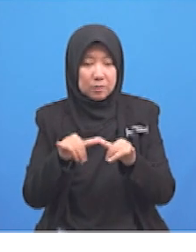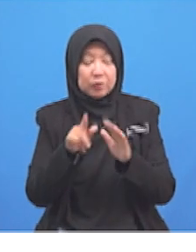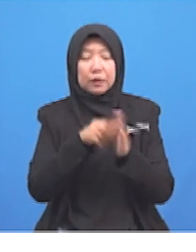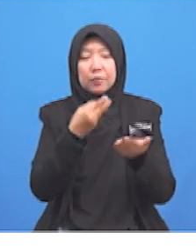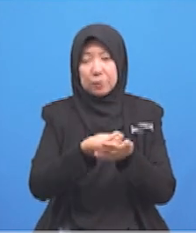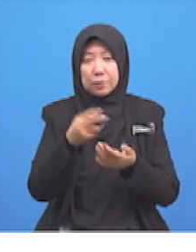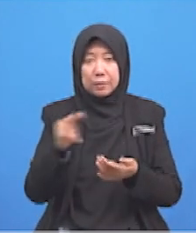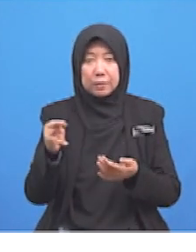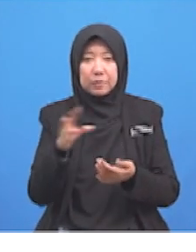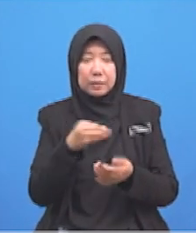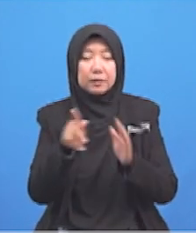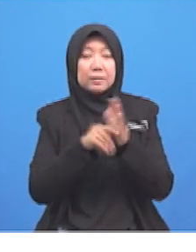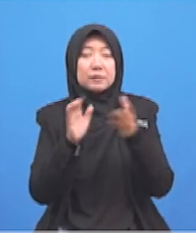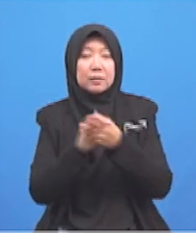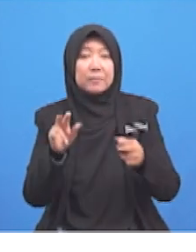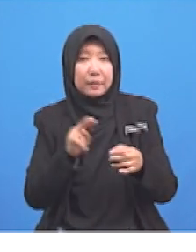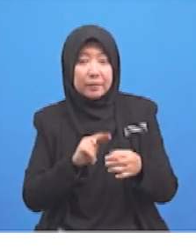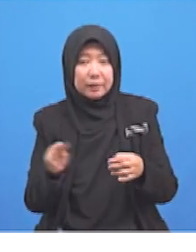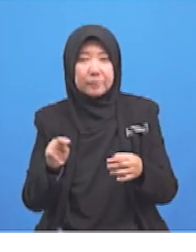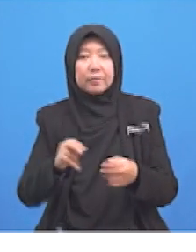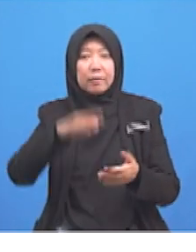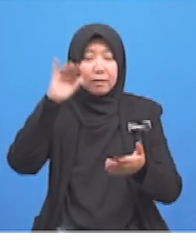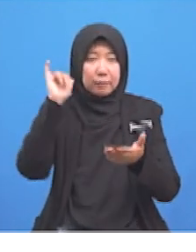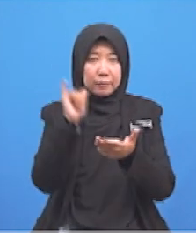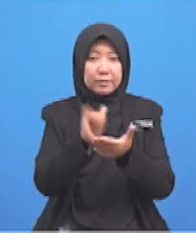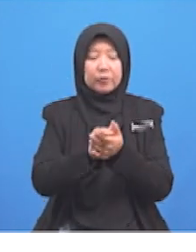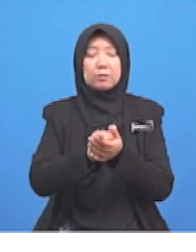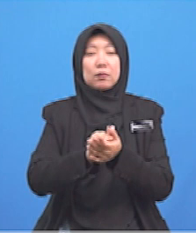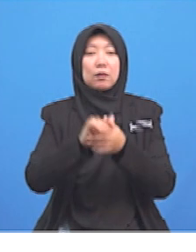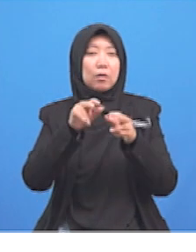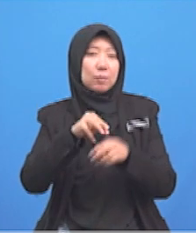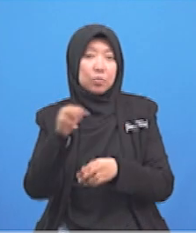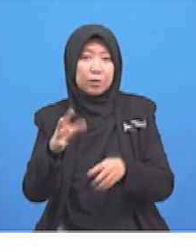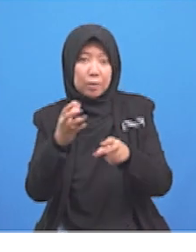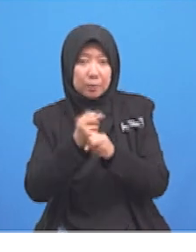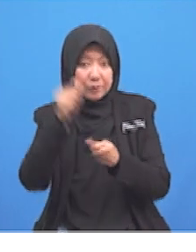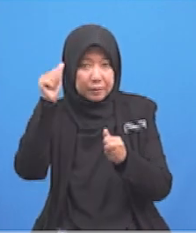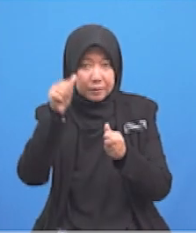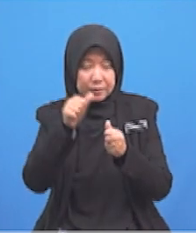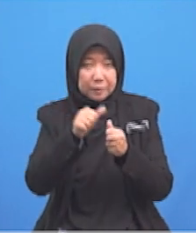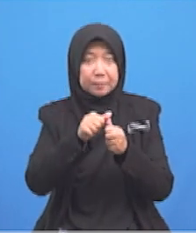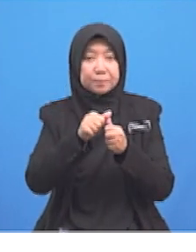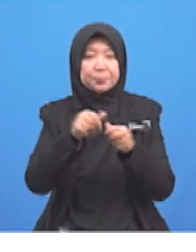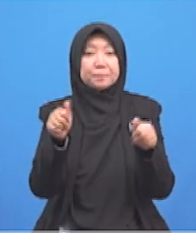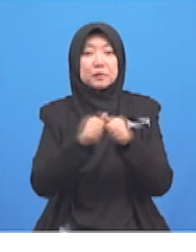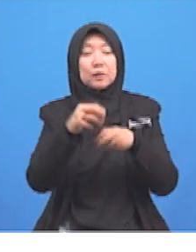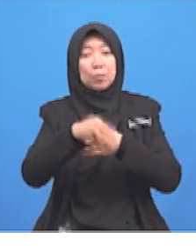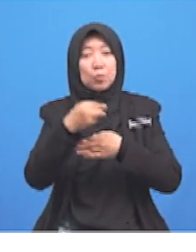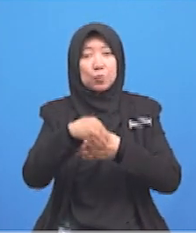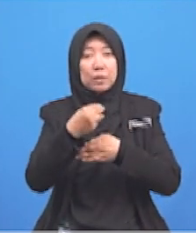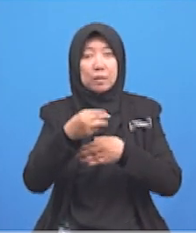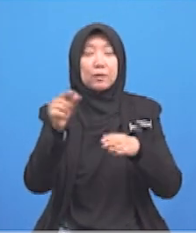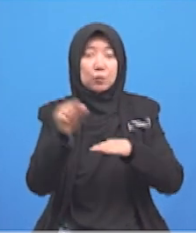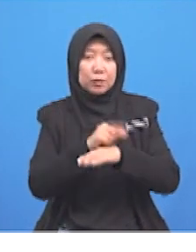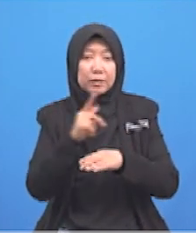kewangan dan keselamatan. Cikgu yakin kamu dapat mengingat fakta ini dengan mudah menggunakan